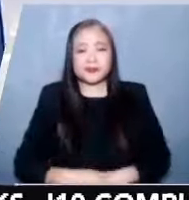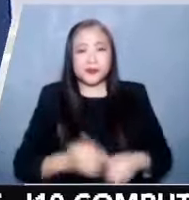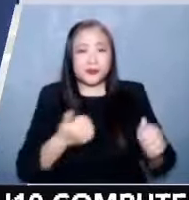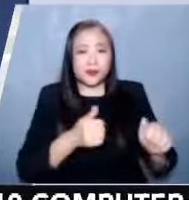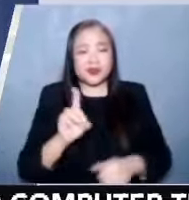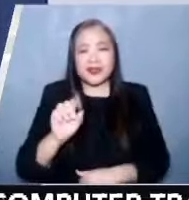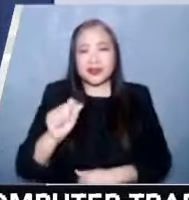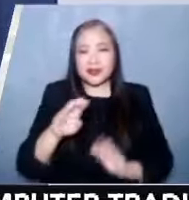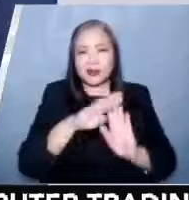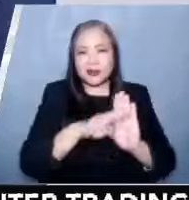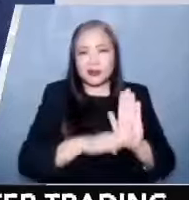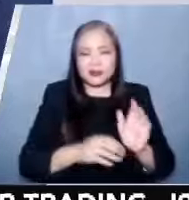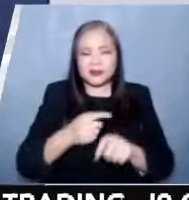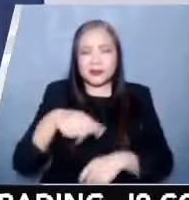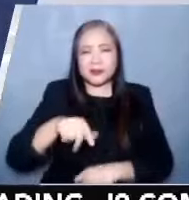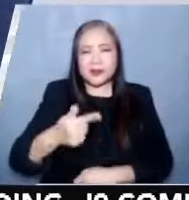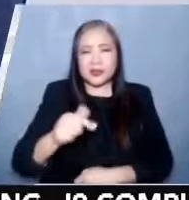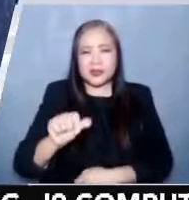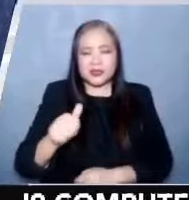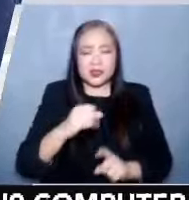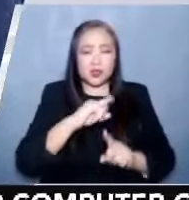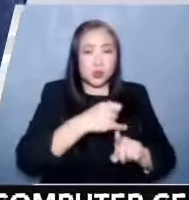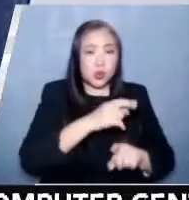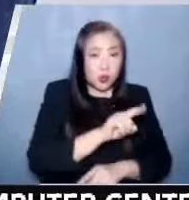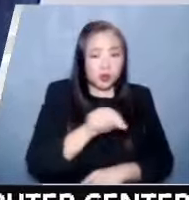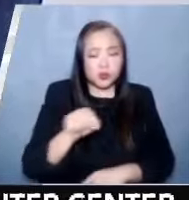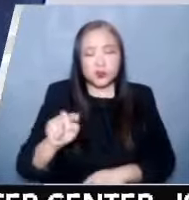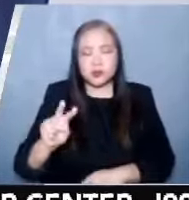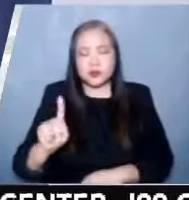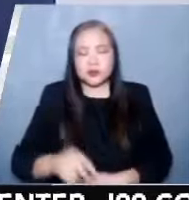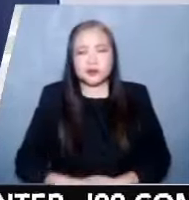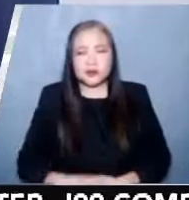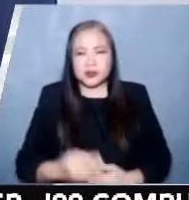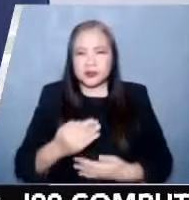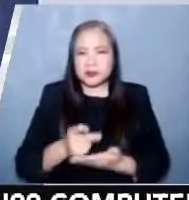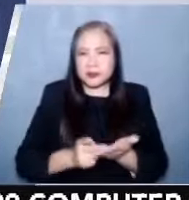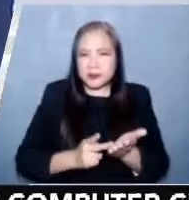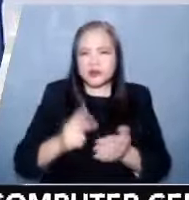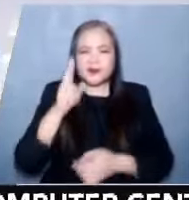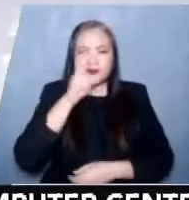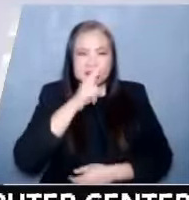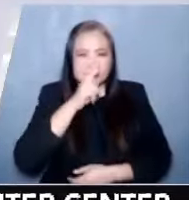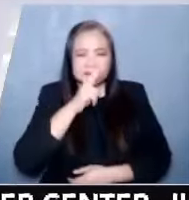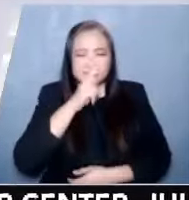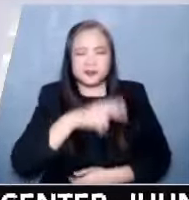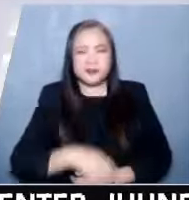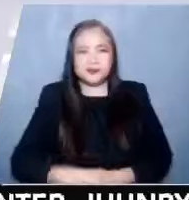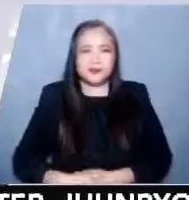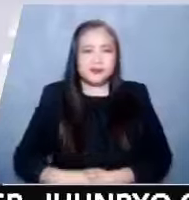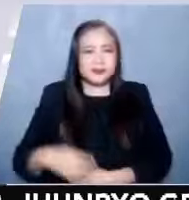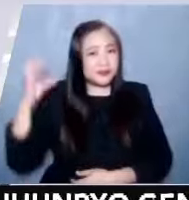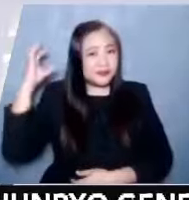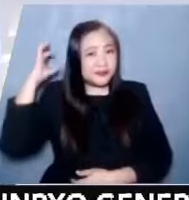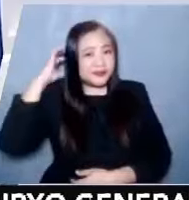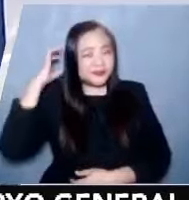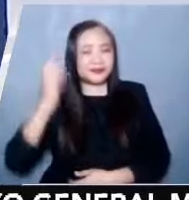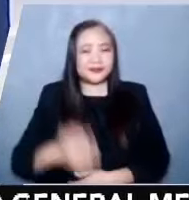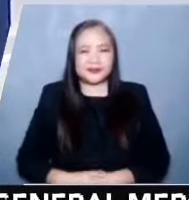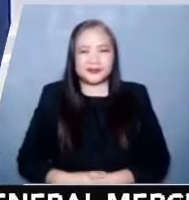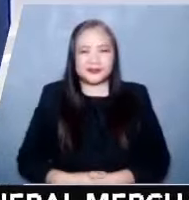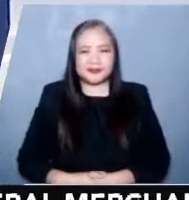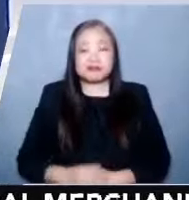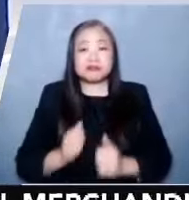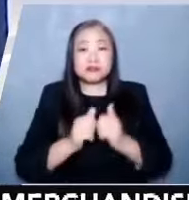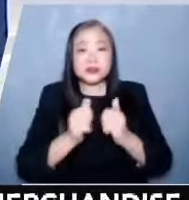1 hanggang July 21 July. At asul din po sa ilang bahagi ng Visayas at ng Mindanao. Ibig sabihin po niyan, nakatanggap ang mga lugar na yan ng